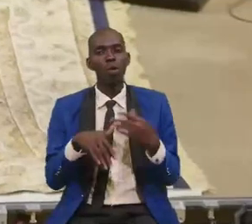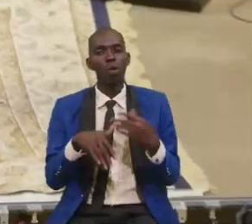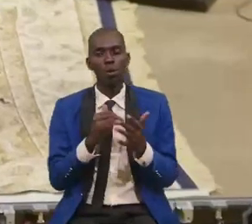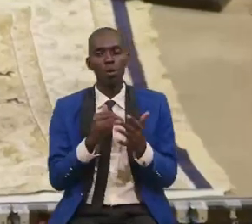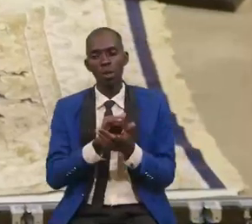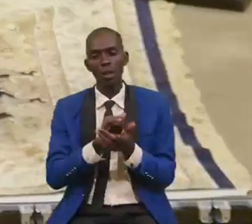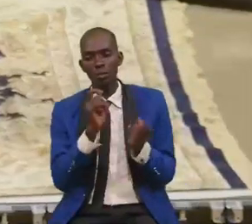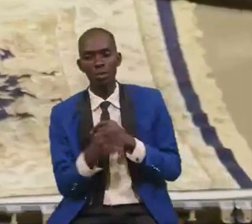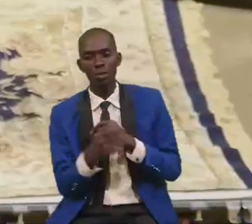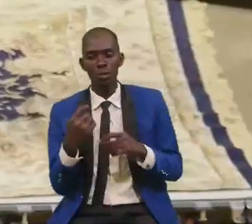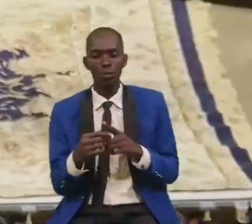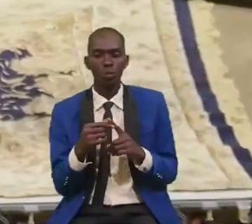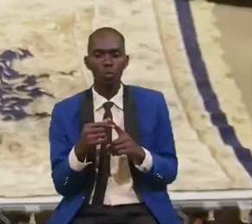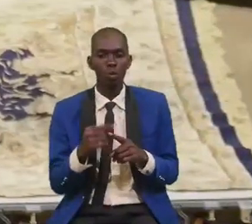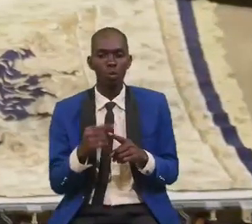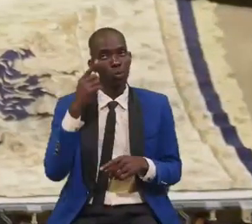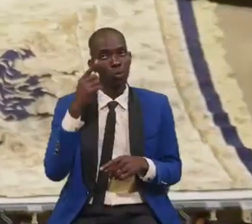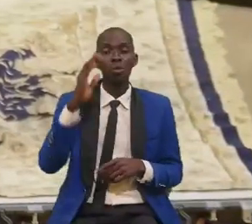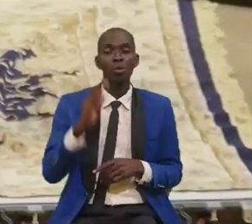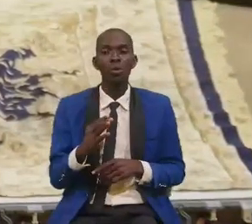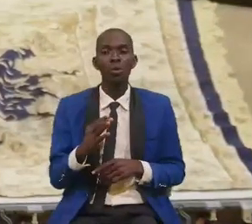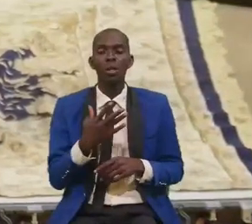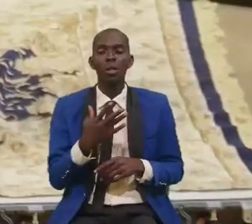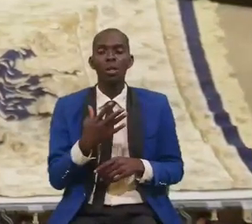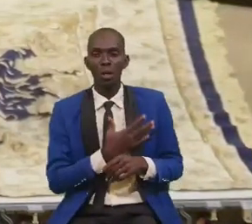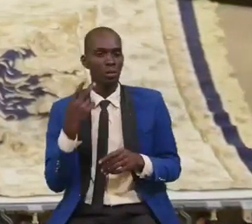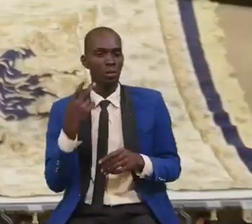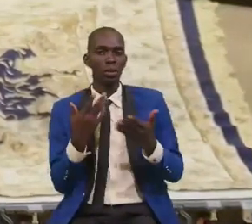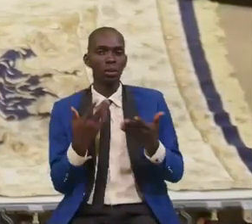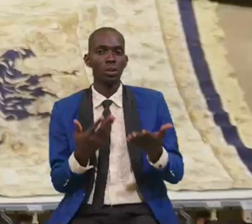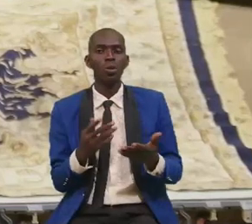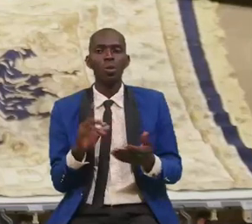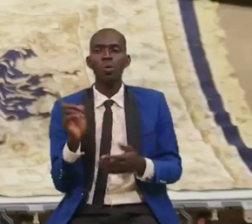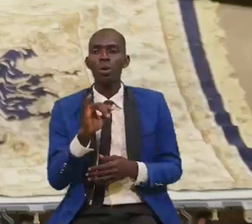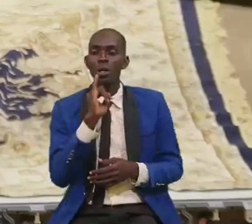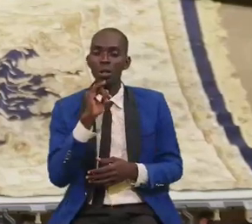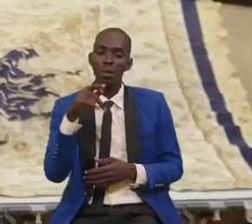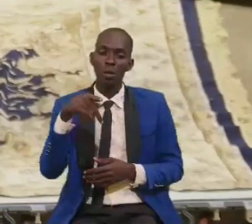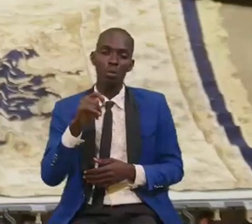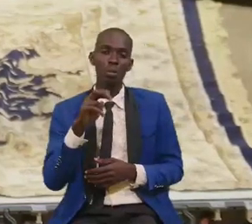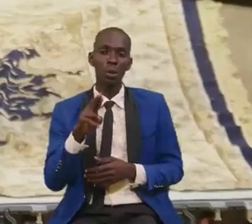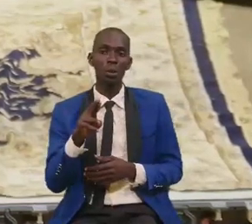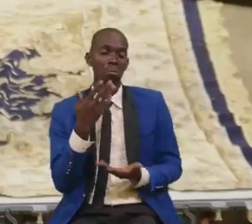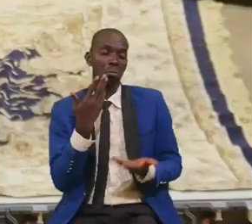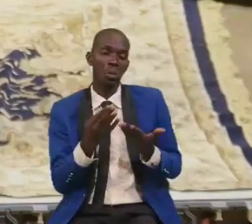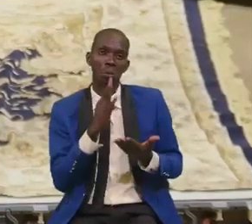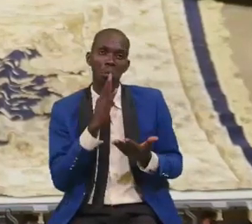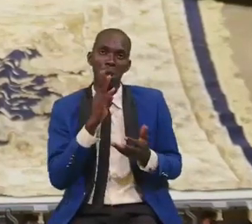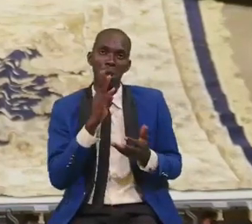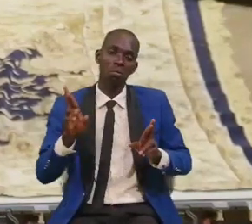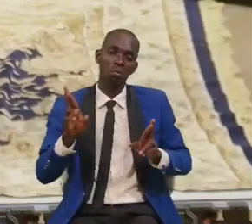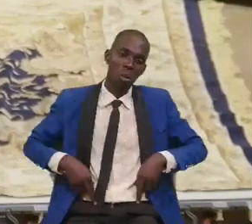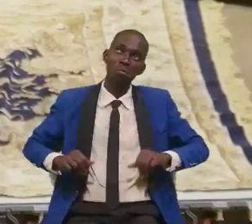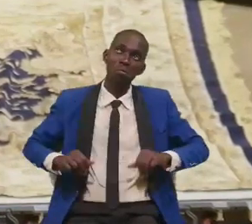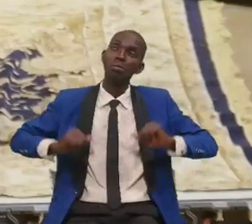sont venus ici. Où est Pierre? Peut-être il s'est retiré. Il y a un